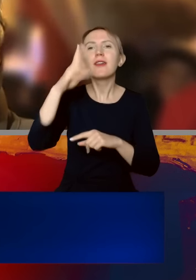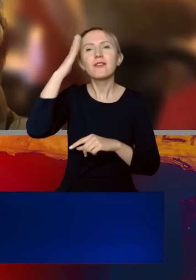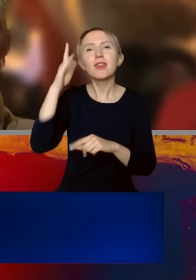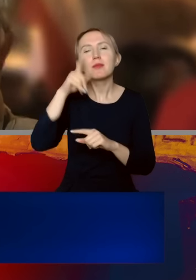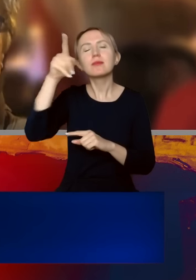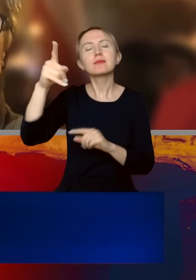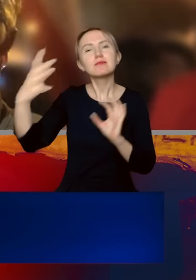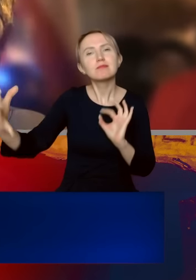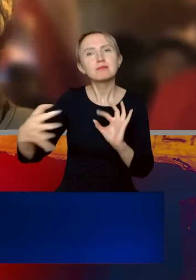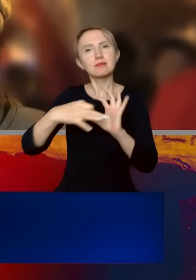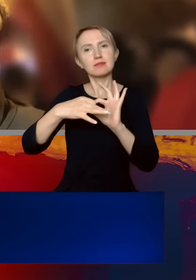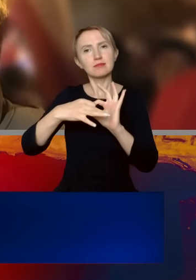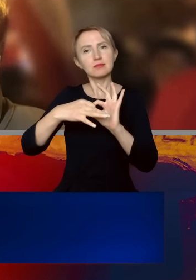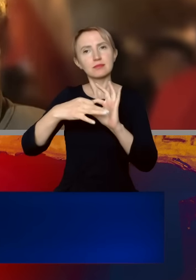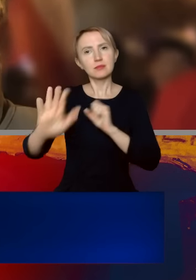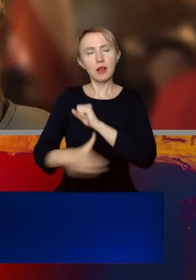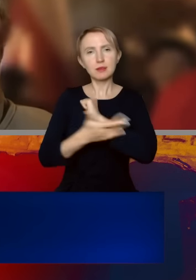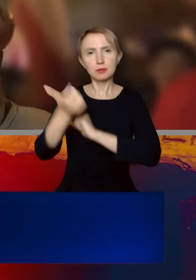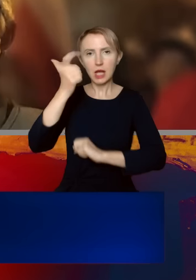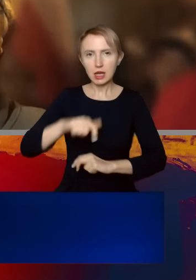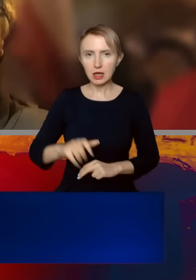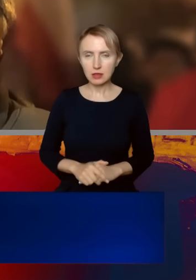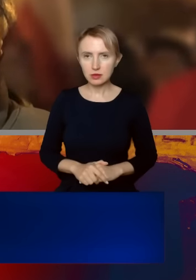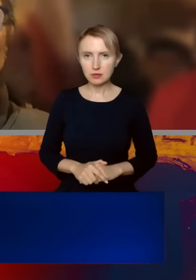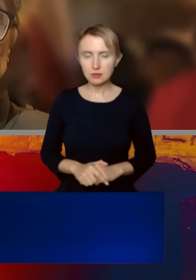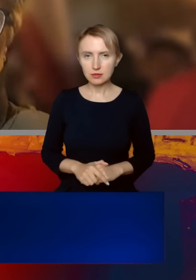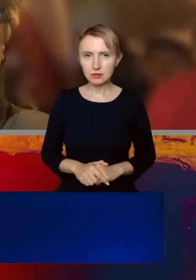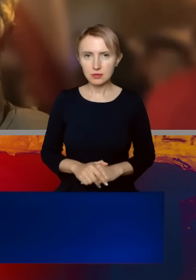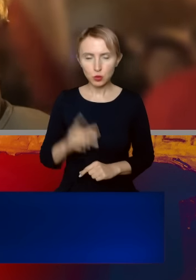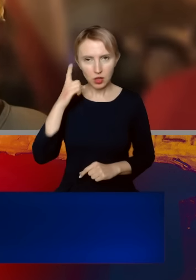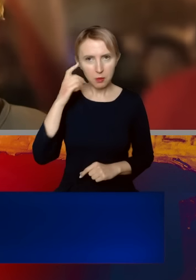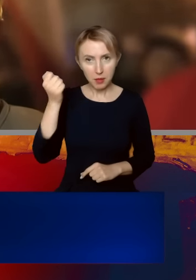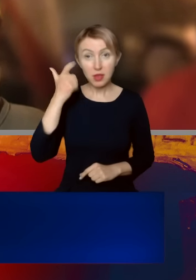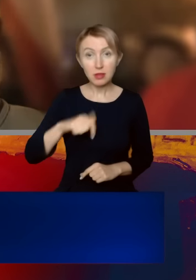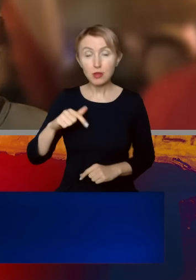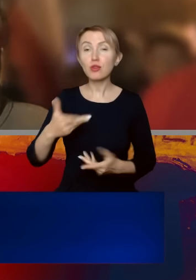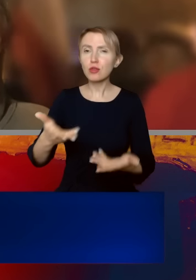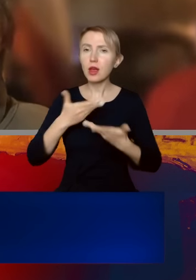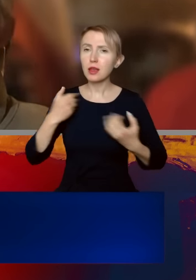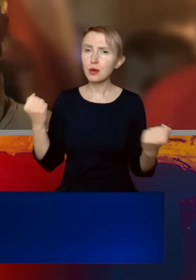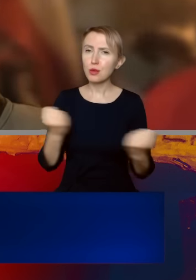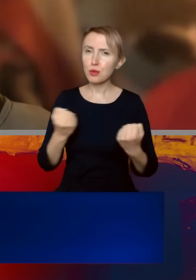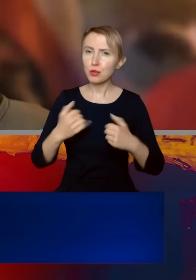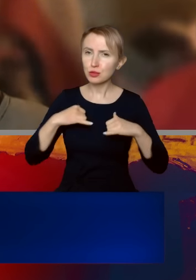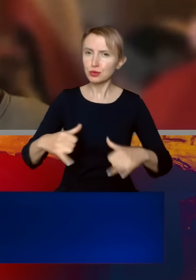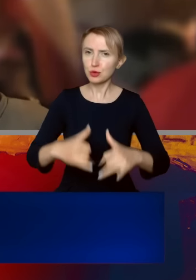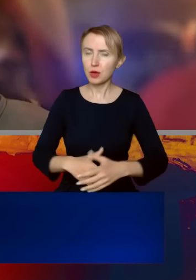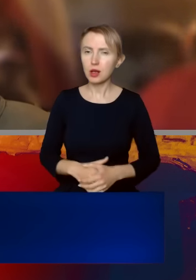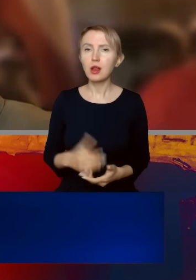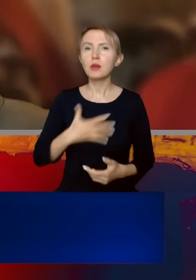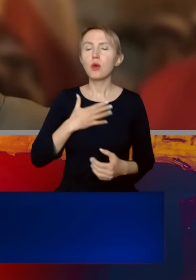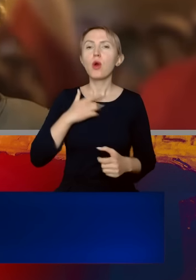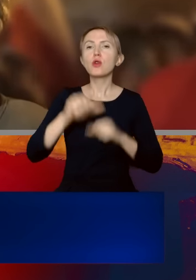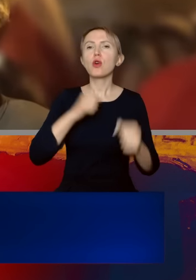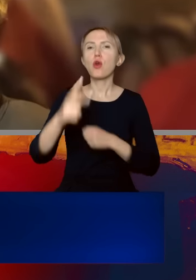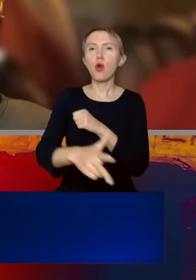się solidaryzuje, który ich wspiera, który pamięta, daje ogromną siłę. Także to poczucie w 1982 roku